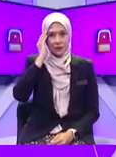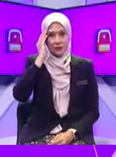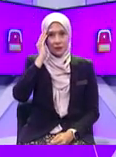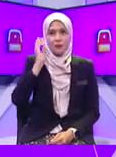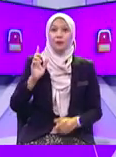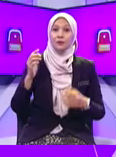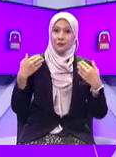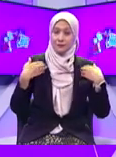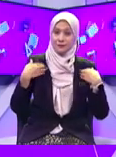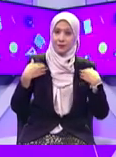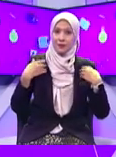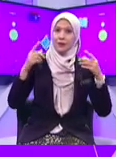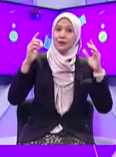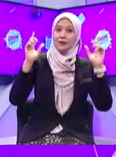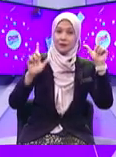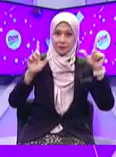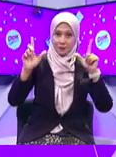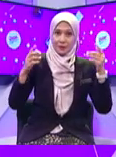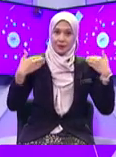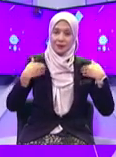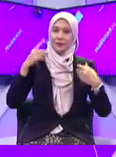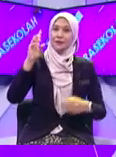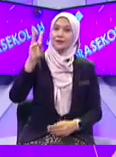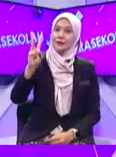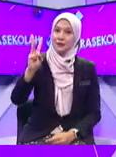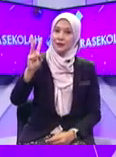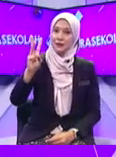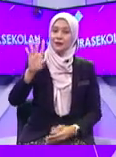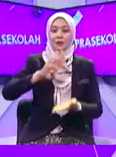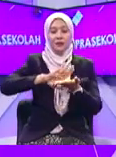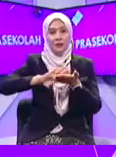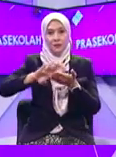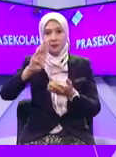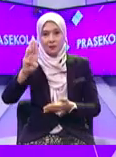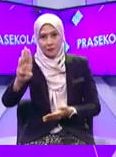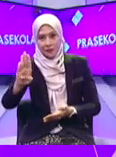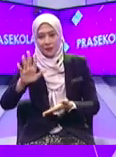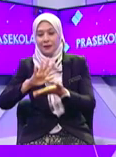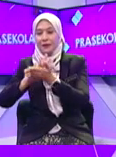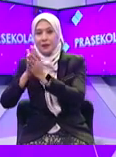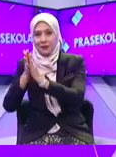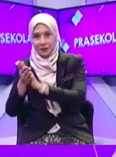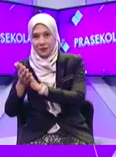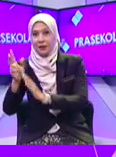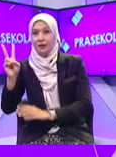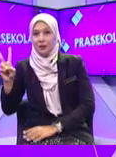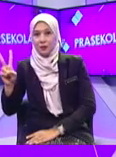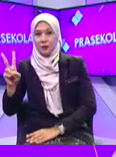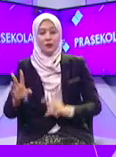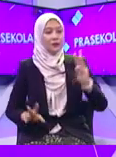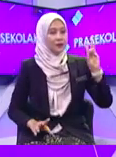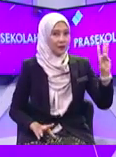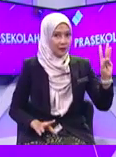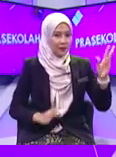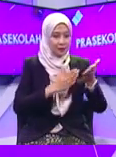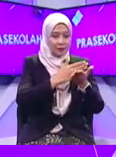udah diambil 4 menjadi dua Oke jadi itu antara simbol yang boleh